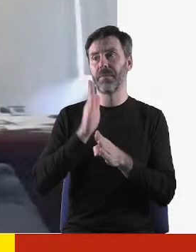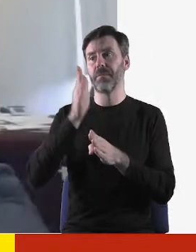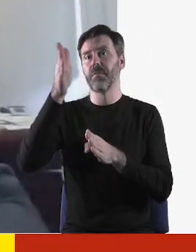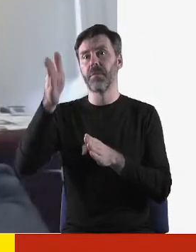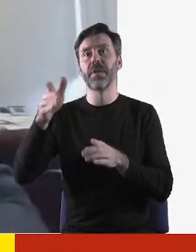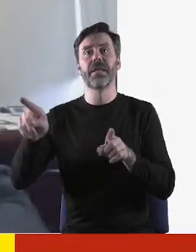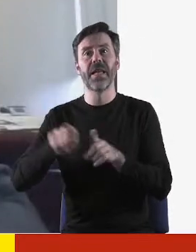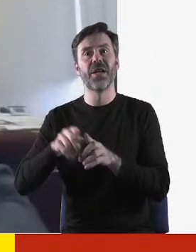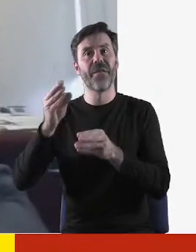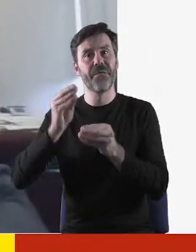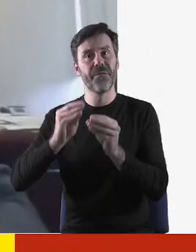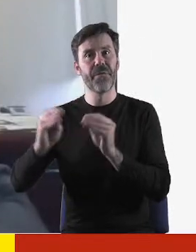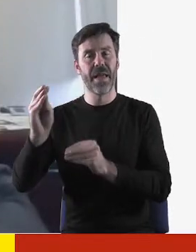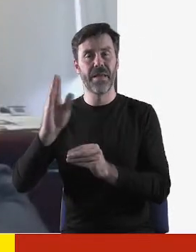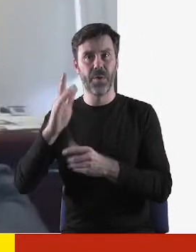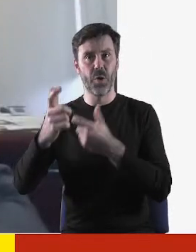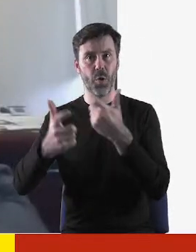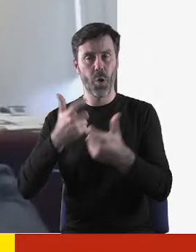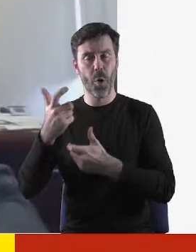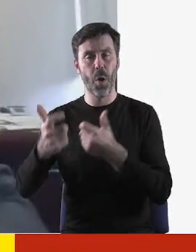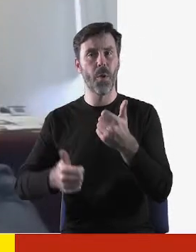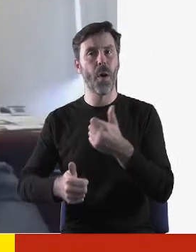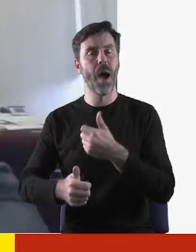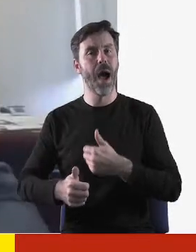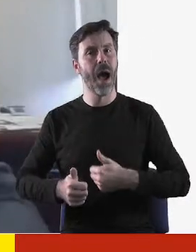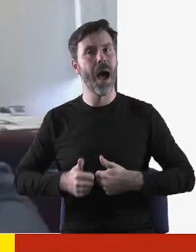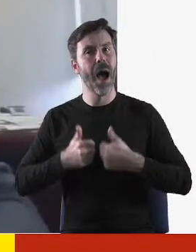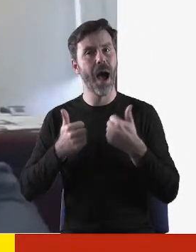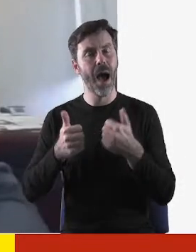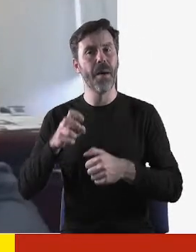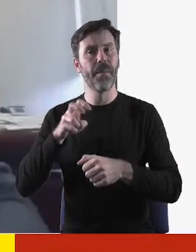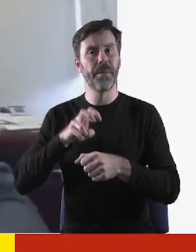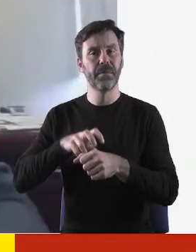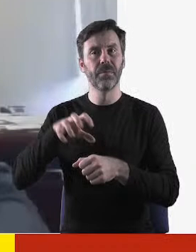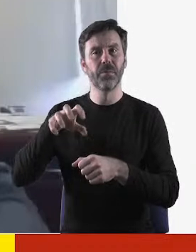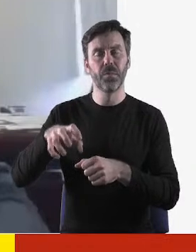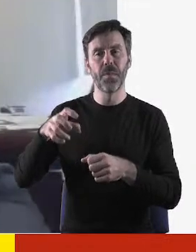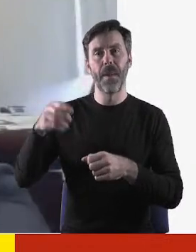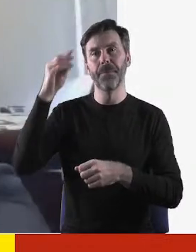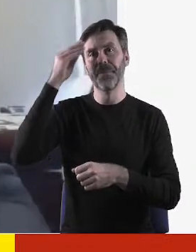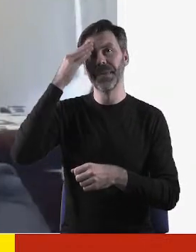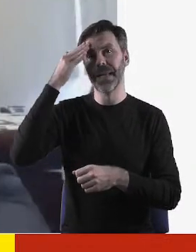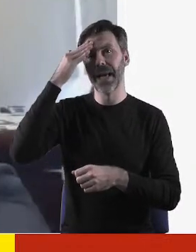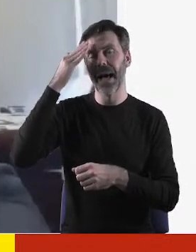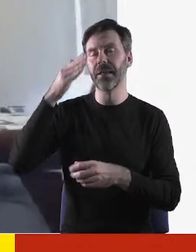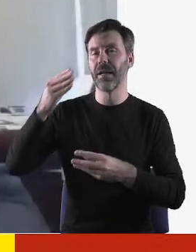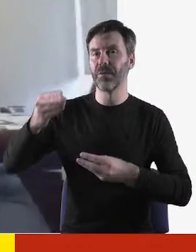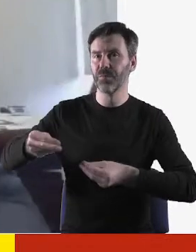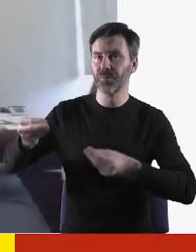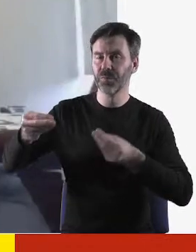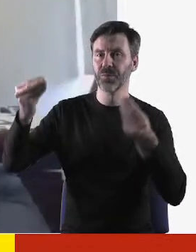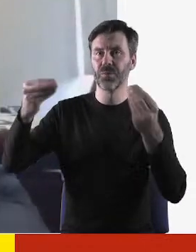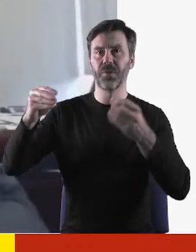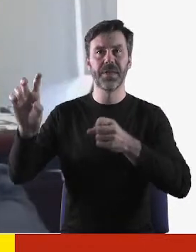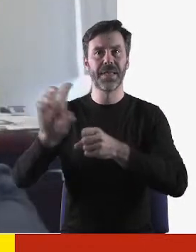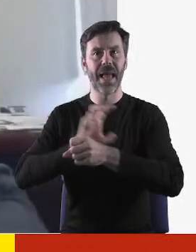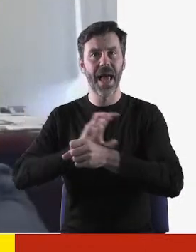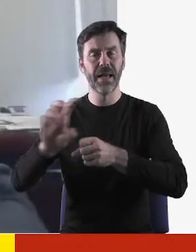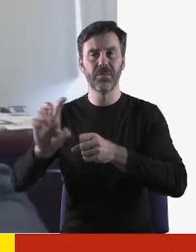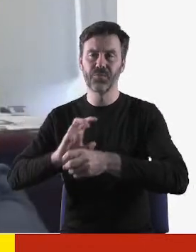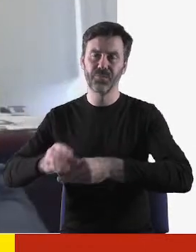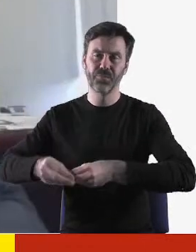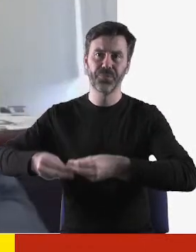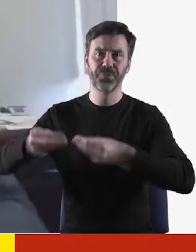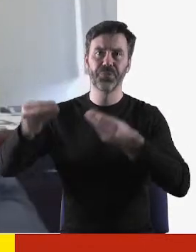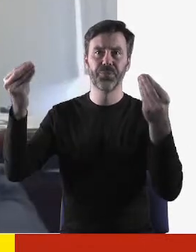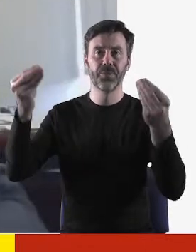psychiatria była nowoczesna, była dostępna i również strona rządowa, poczynając oczywiście